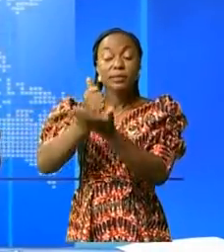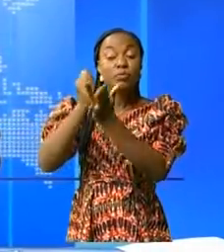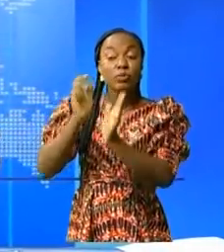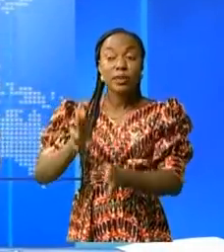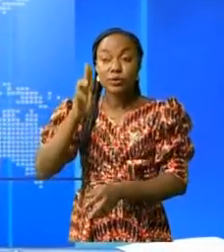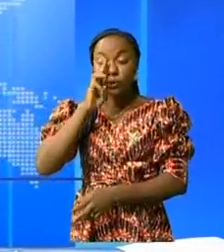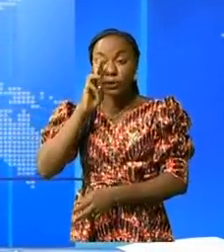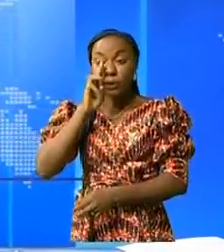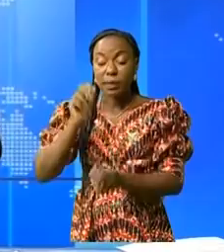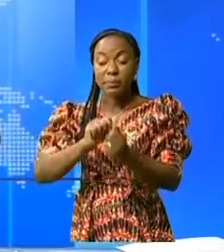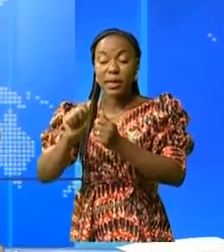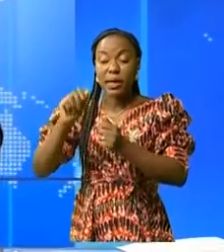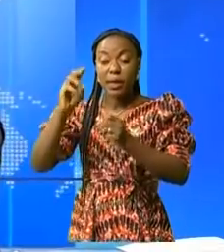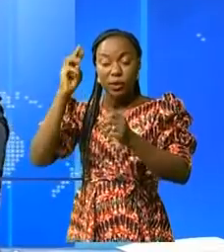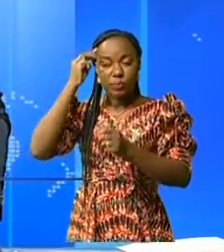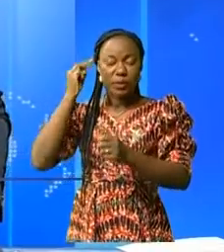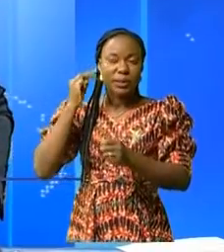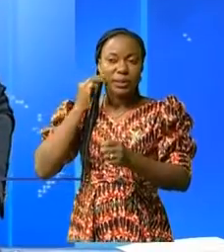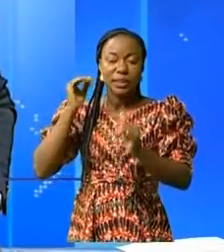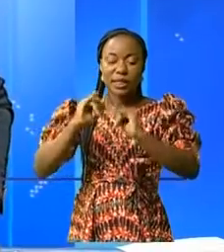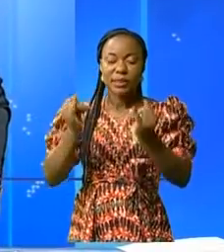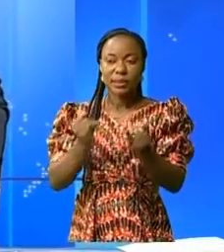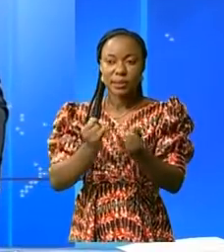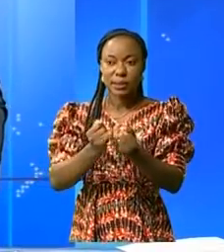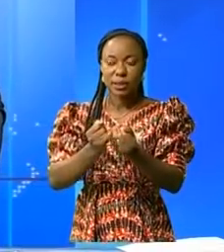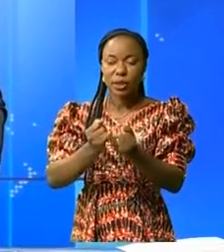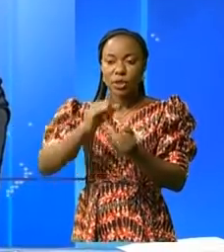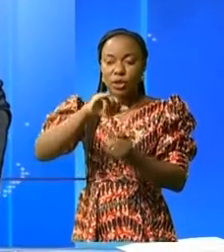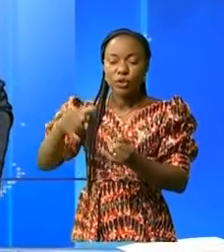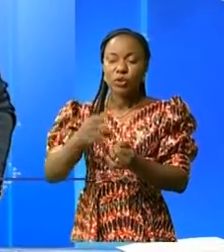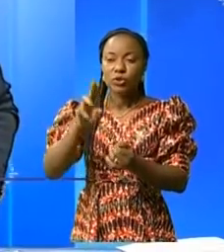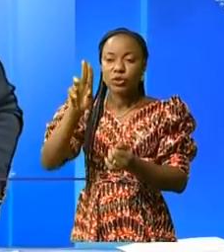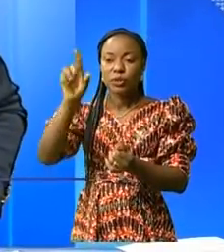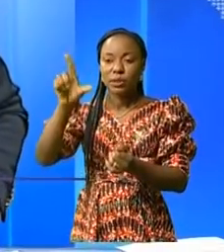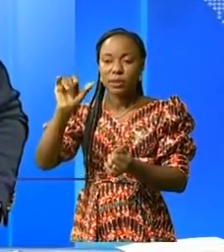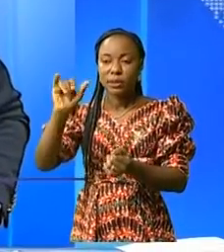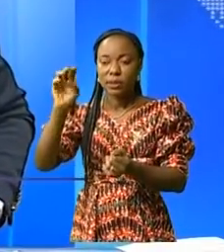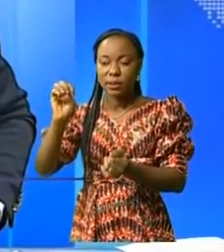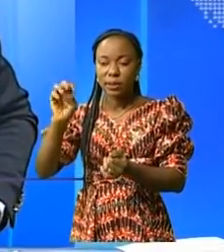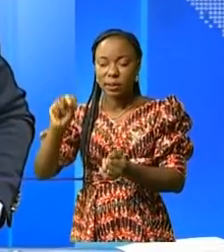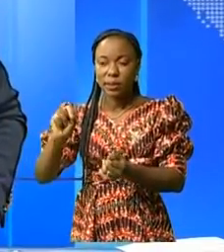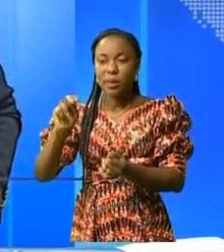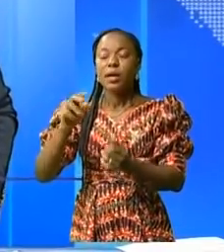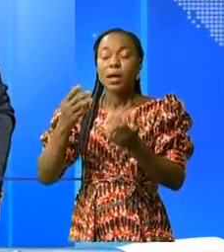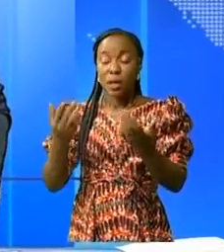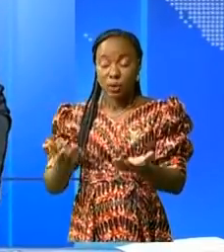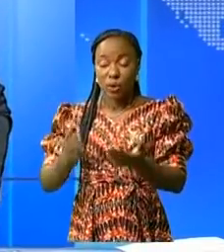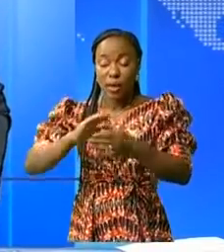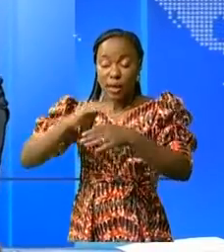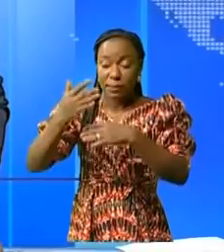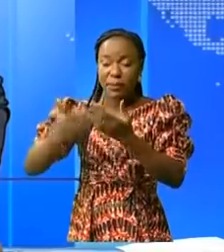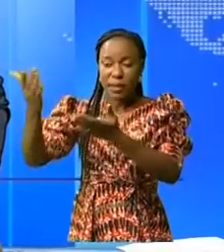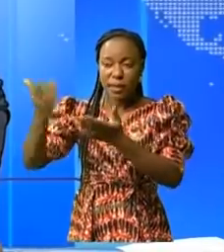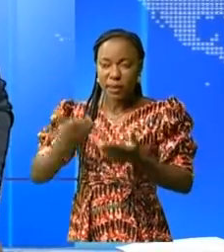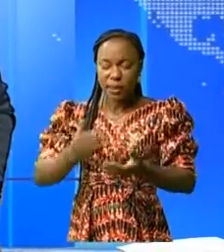par le ministre de l'industrie julien pas le coût mais bien auparavant le ministre a réceptionné le plaidoyer d'une société minière